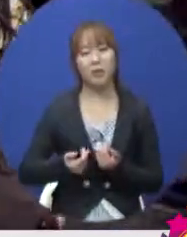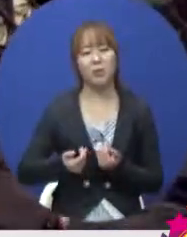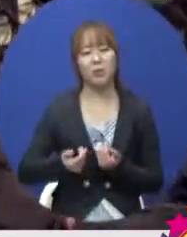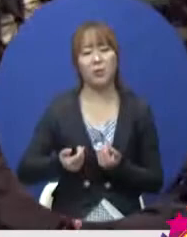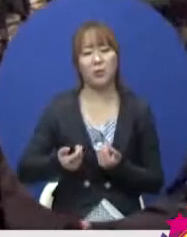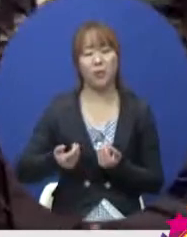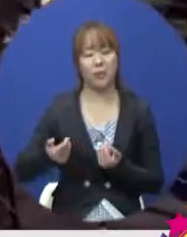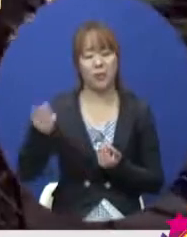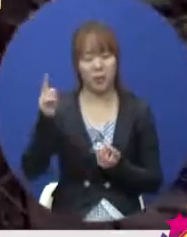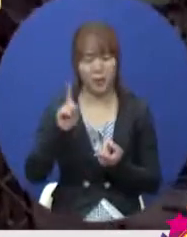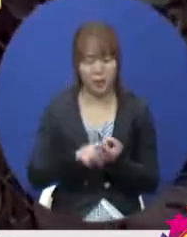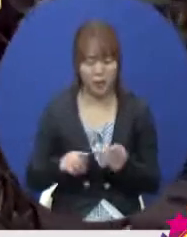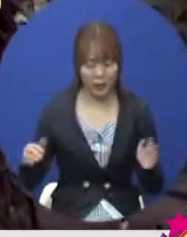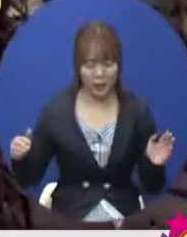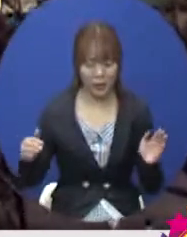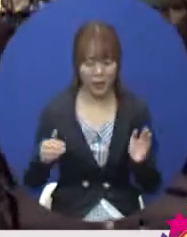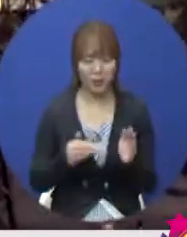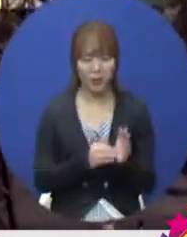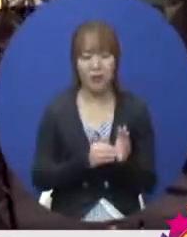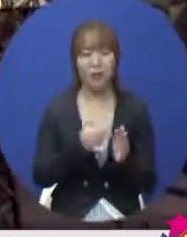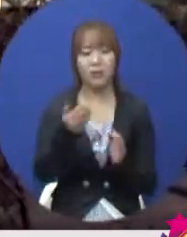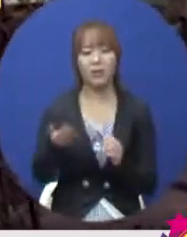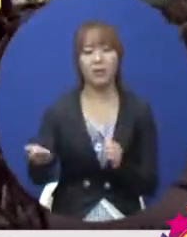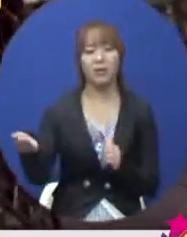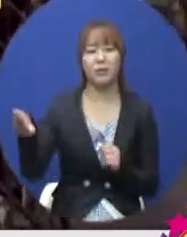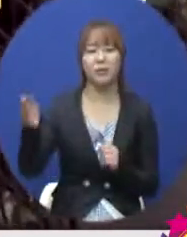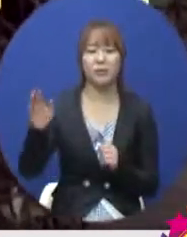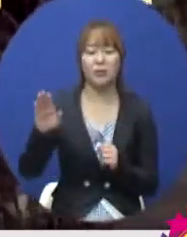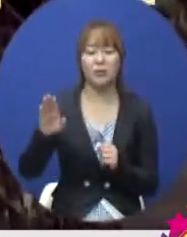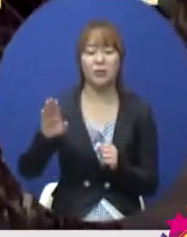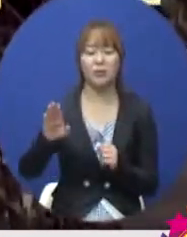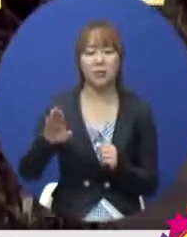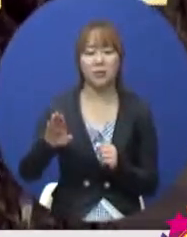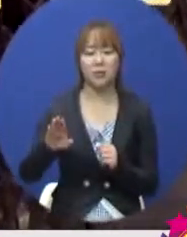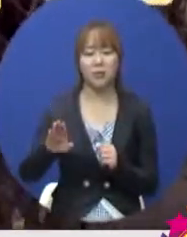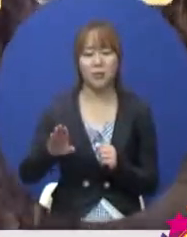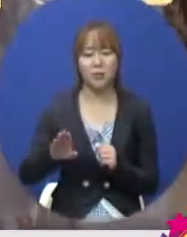이별로 끝난다 해도